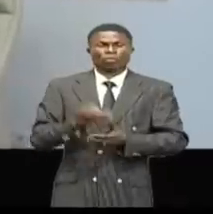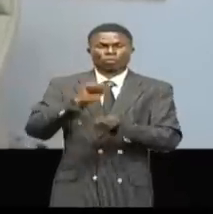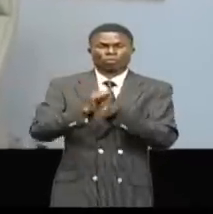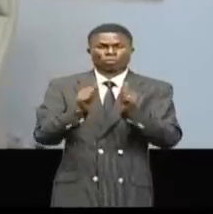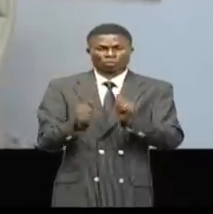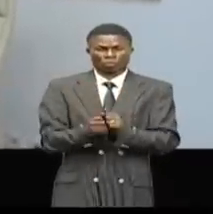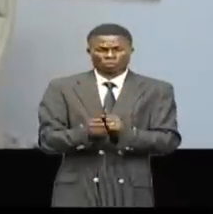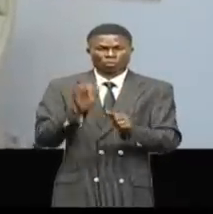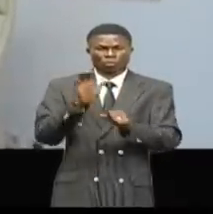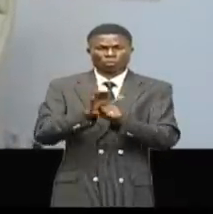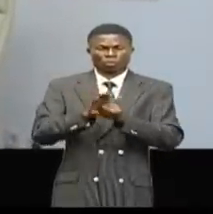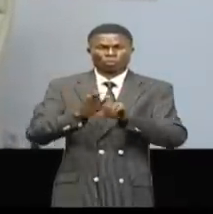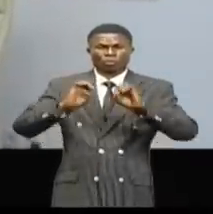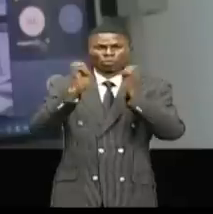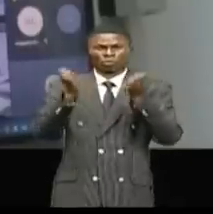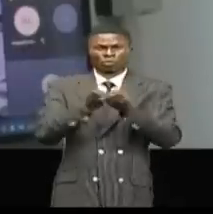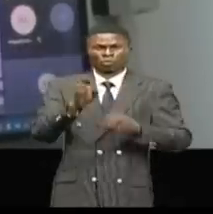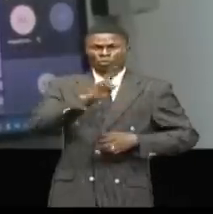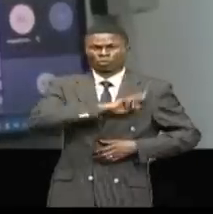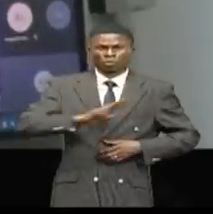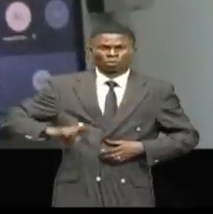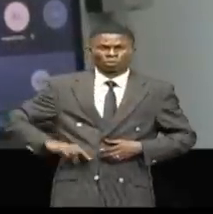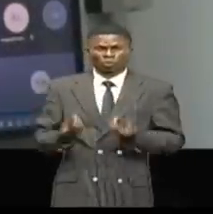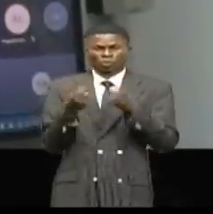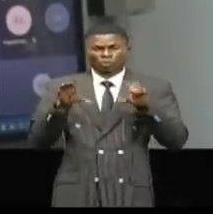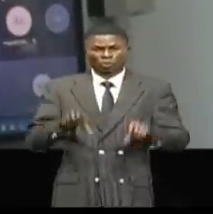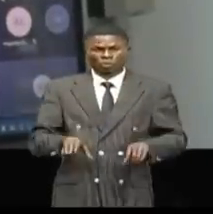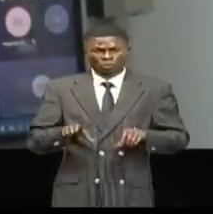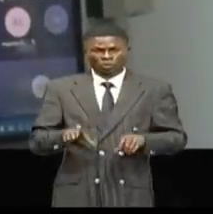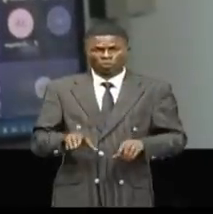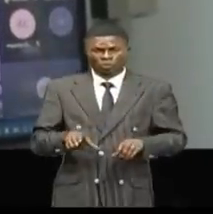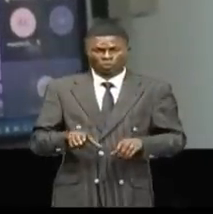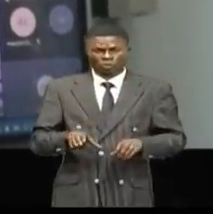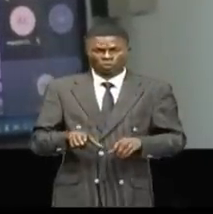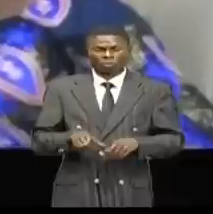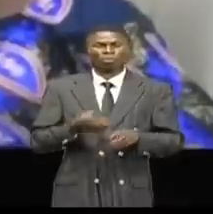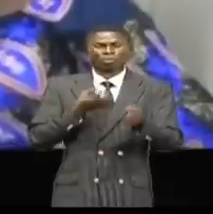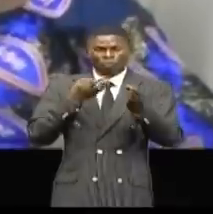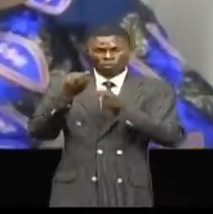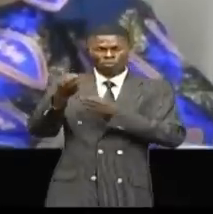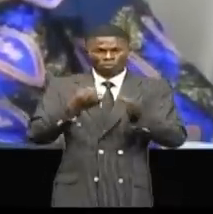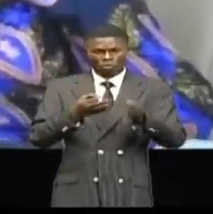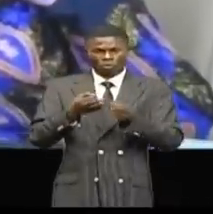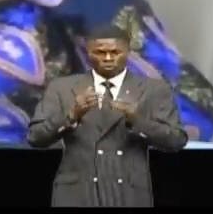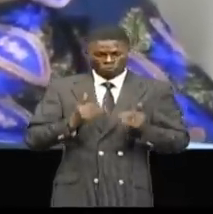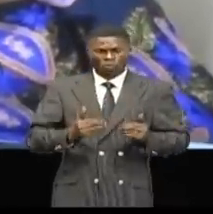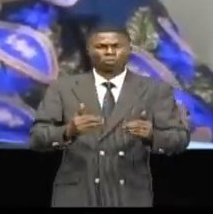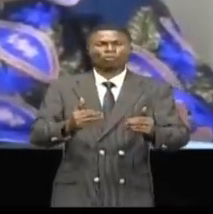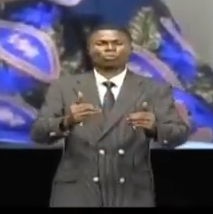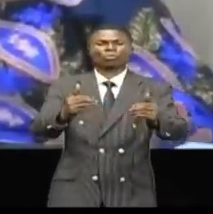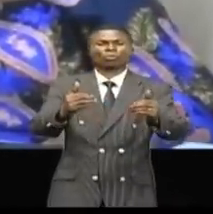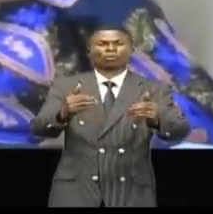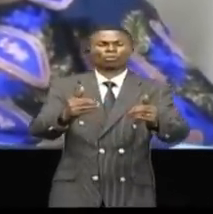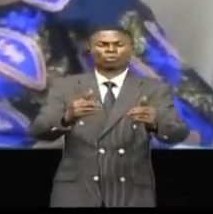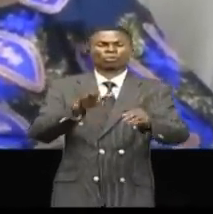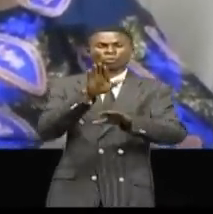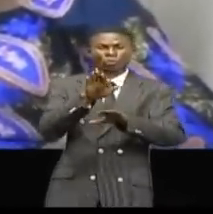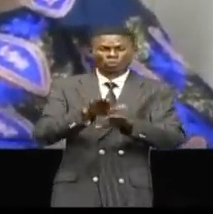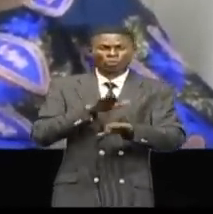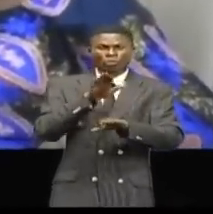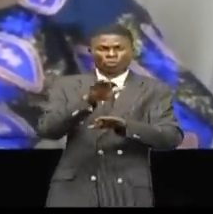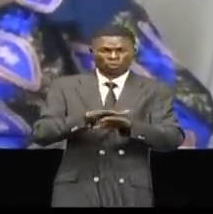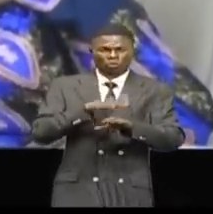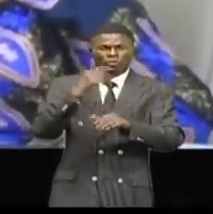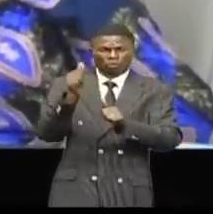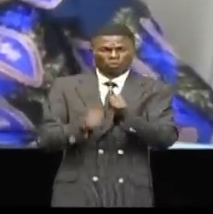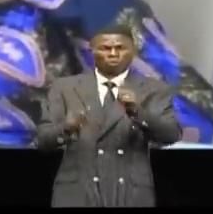situation macroéconomique de la République démocratique du Congo a été marquée par la poursuite du ralentissement du rythme